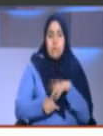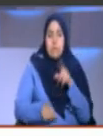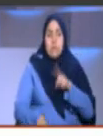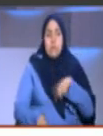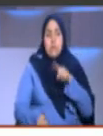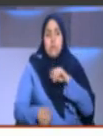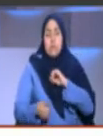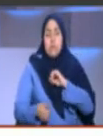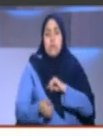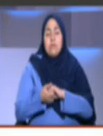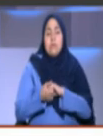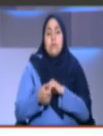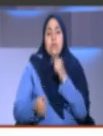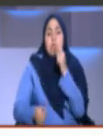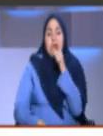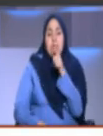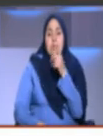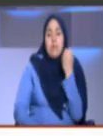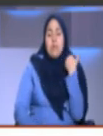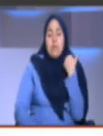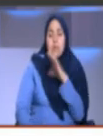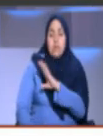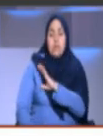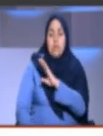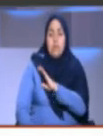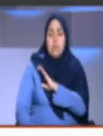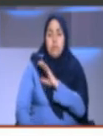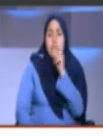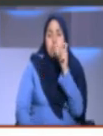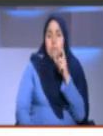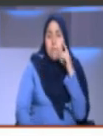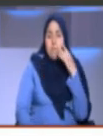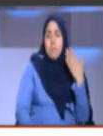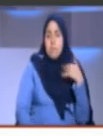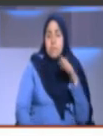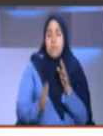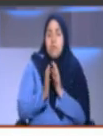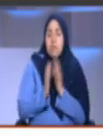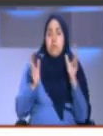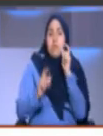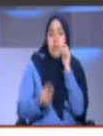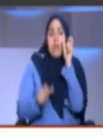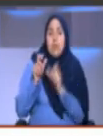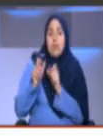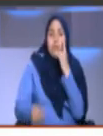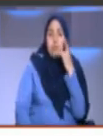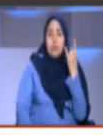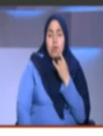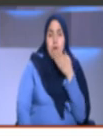قواتنا المسلحة الباسلة والعظيمة ورجال شرطتنا أنهم انتصروا